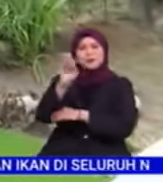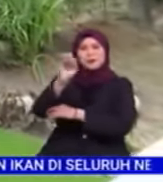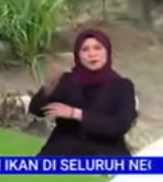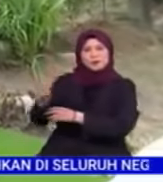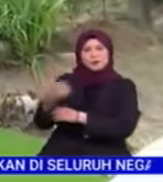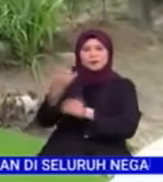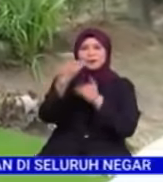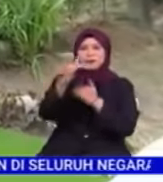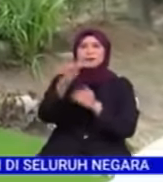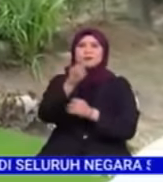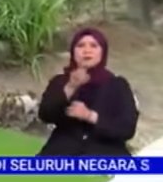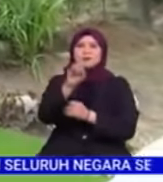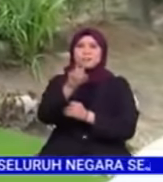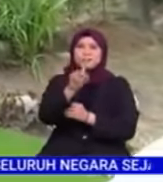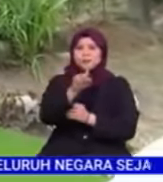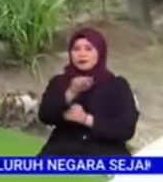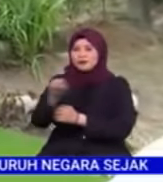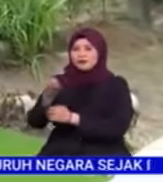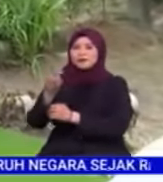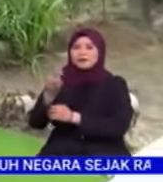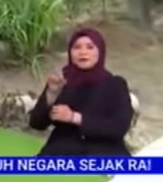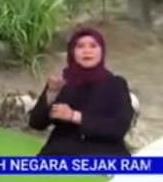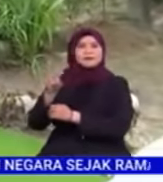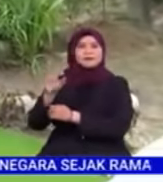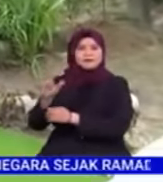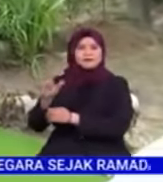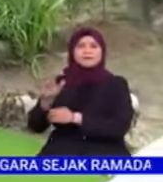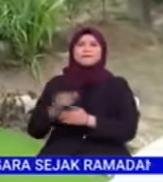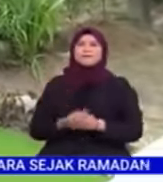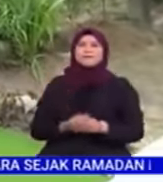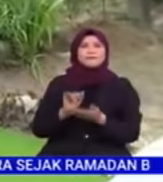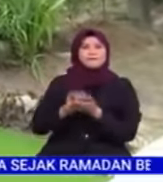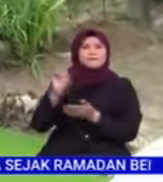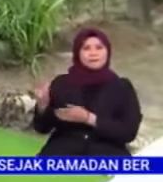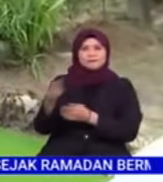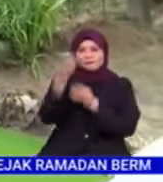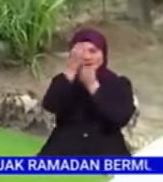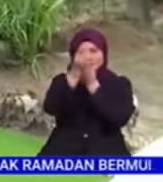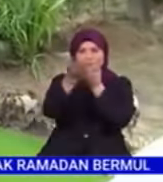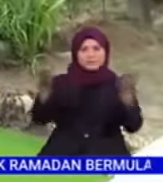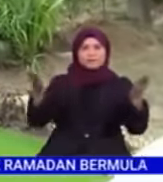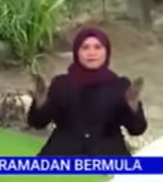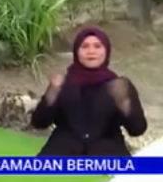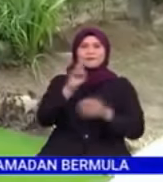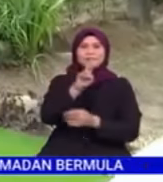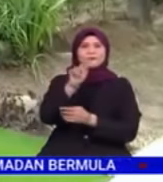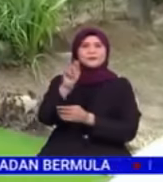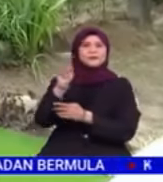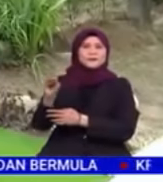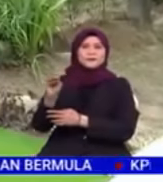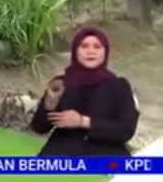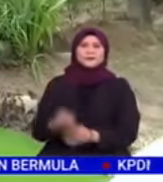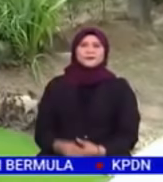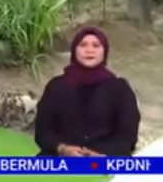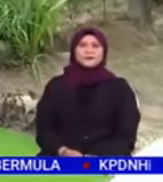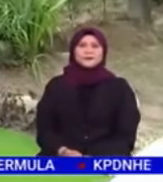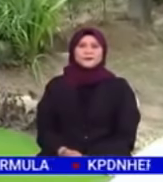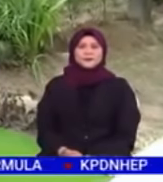juta bagi tempoh 2004 uh hingga 2025 sekian laporan wahyi Ahmad untuk berita arti